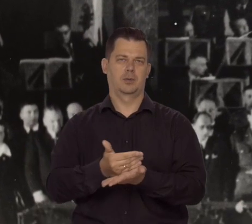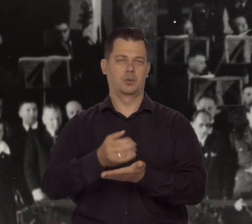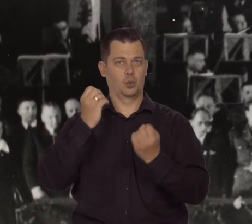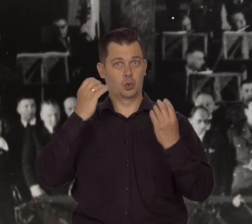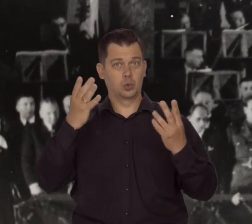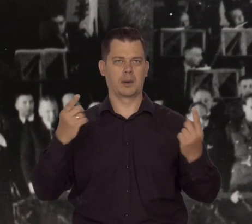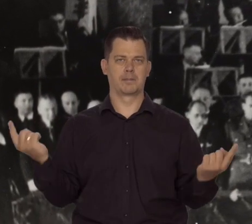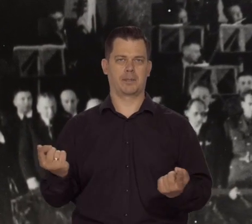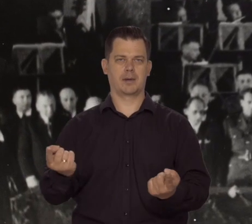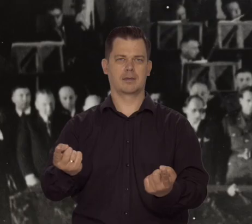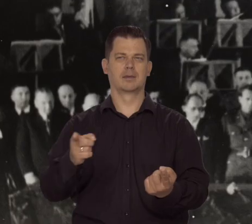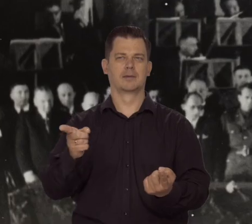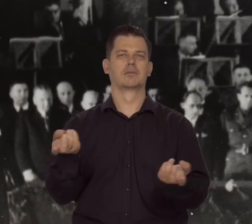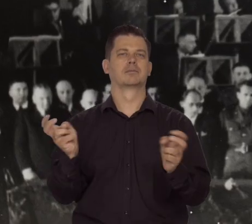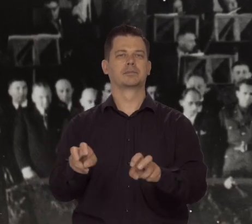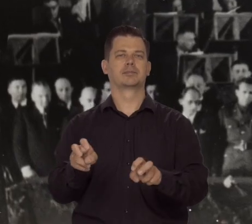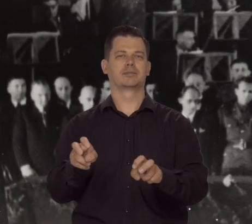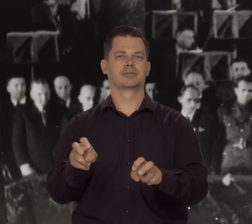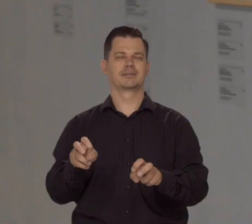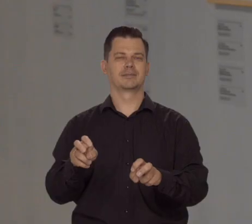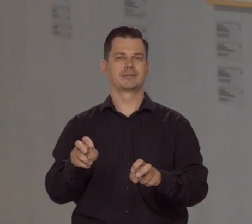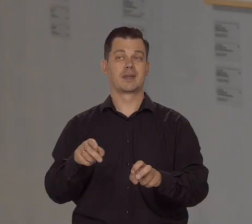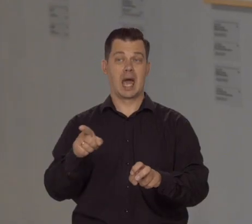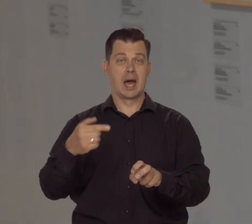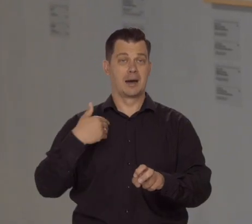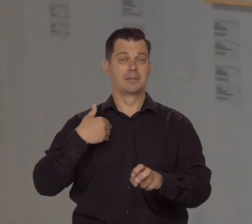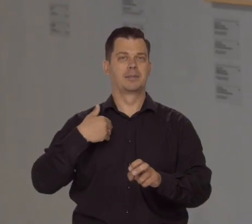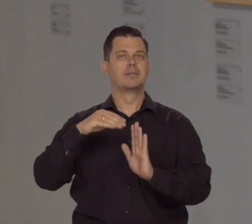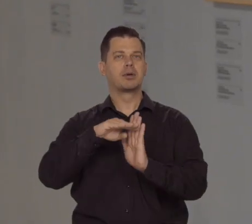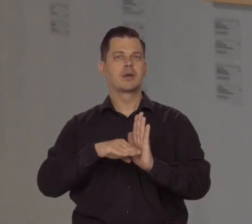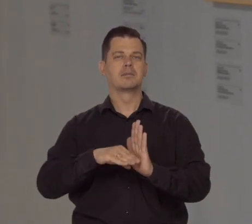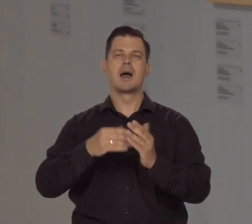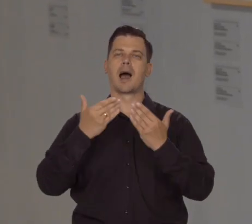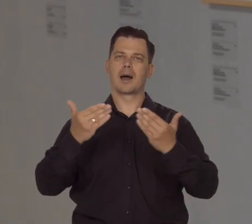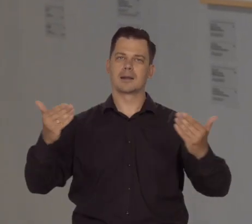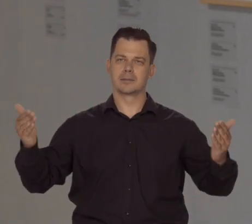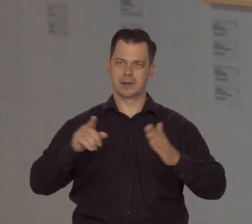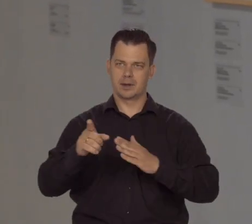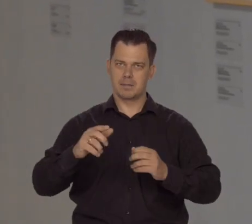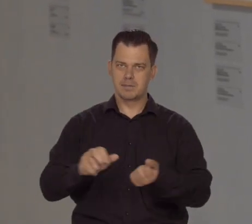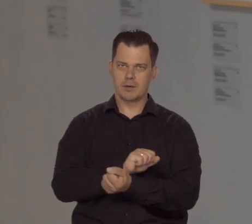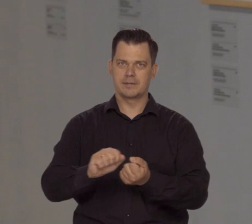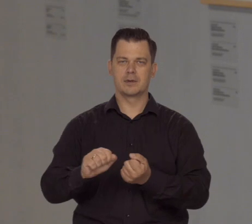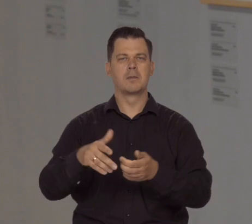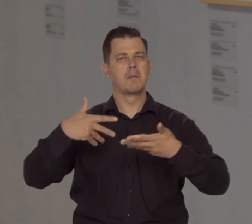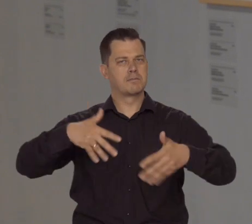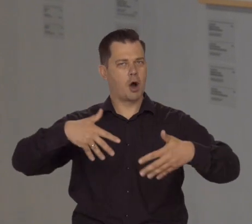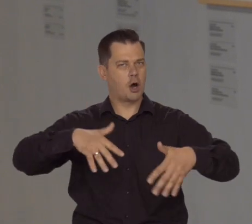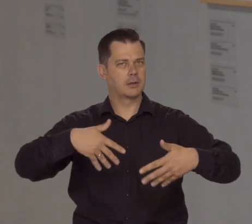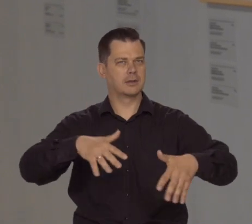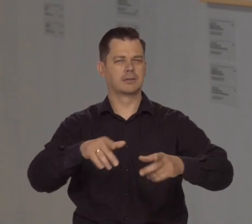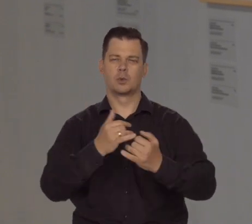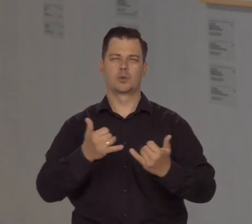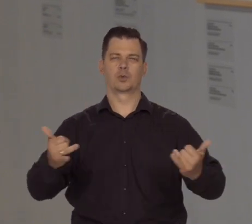Kultury i Propagandy, jeden z oddziałów powołanych w CKŻP. W programie obchodów były akademie ku czci bojowników, pochody lub